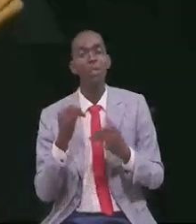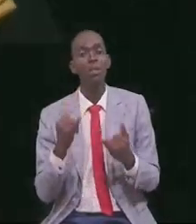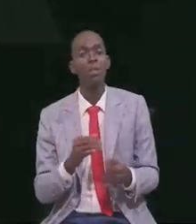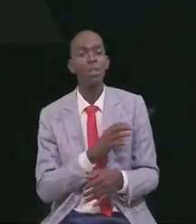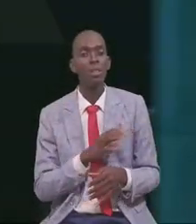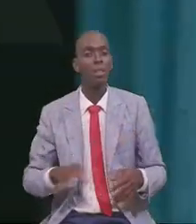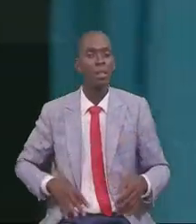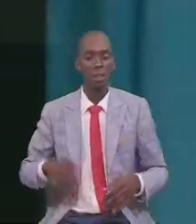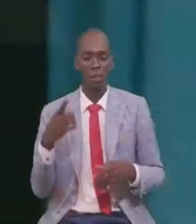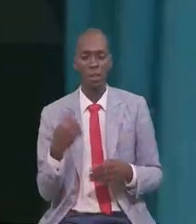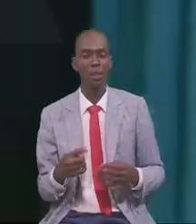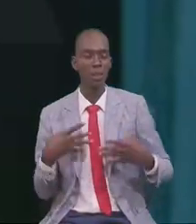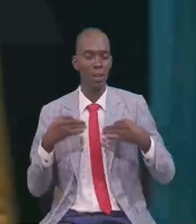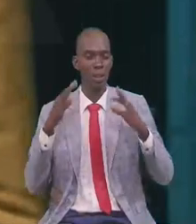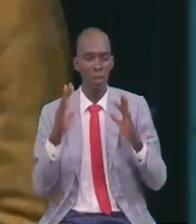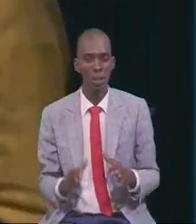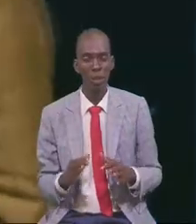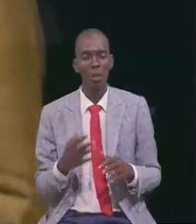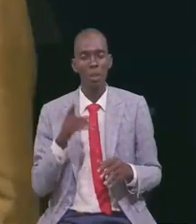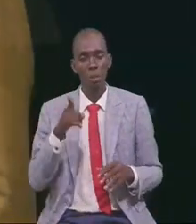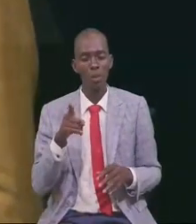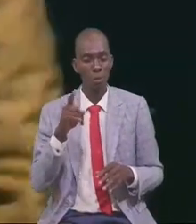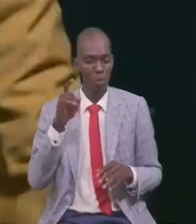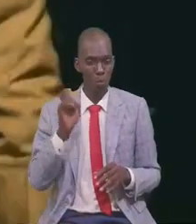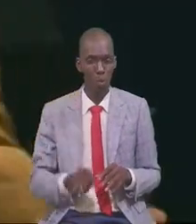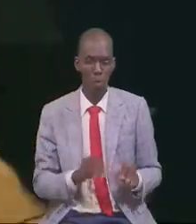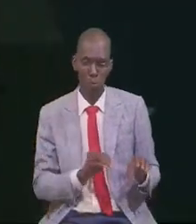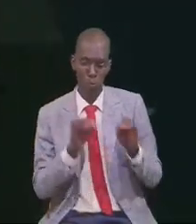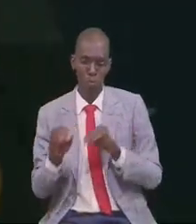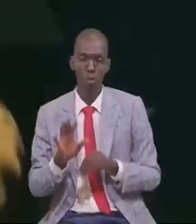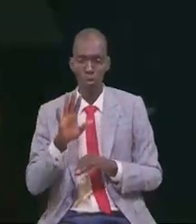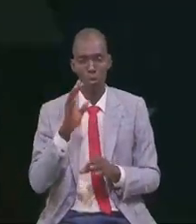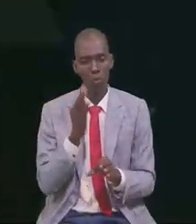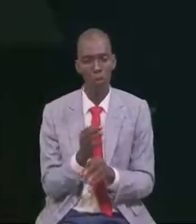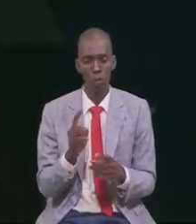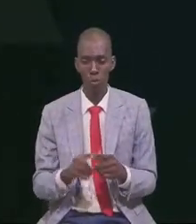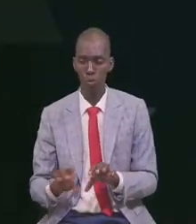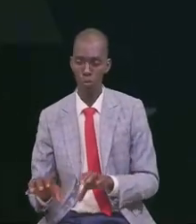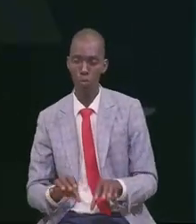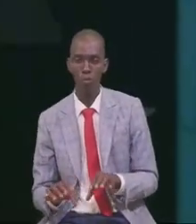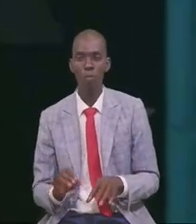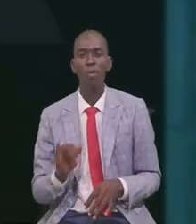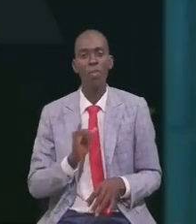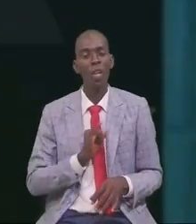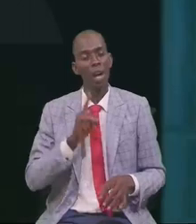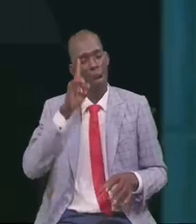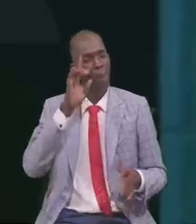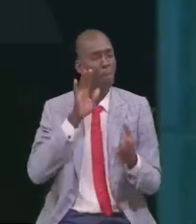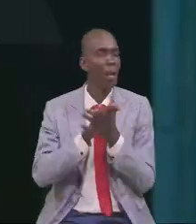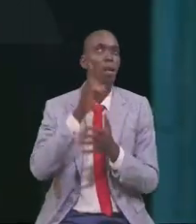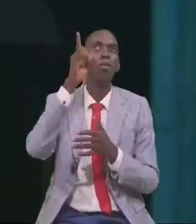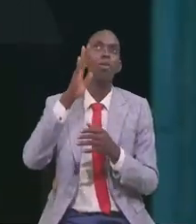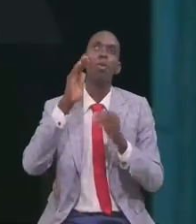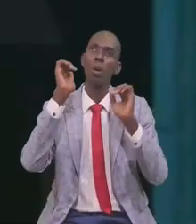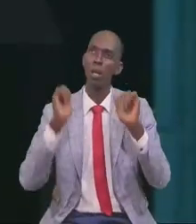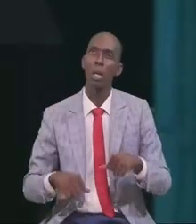c'est la foi. Vous devez mettre cette foi en action. Parce que je crois en Dieu, que Dieu peut me guérir. D'accord.